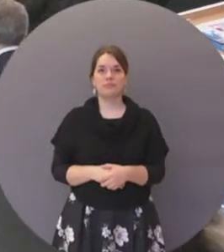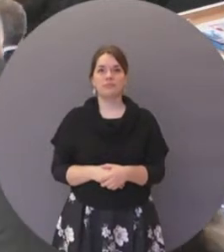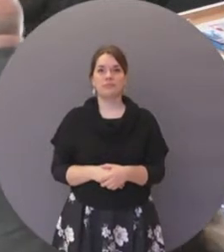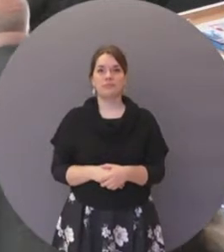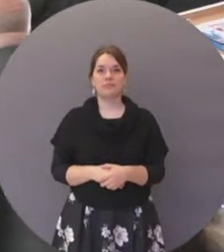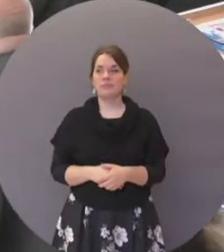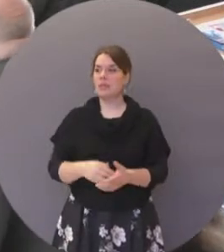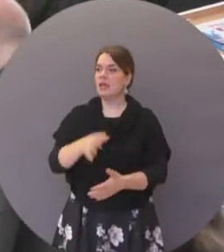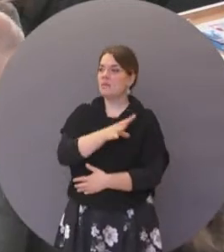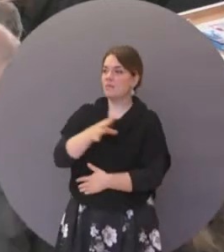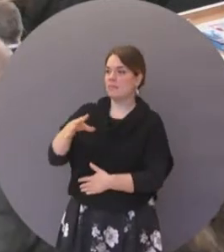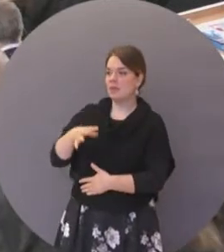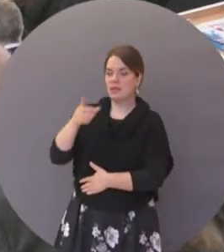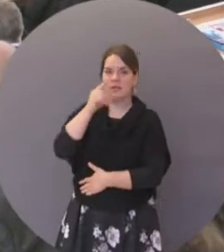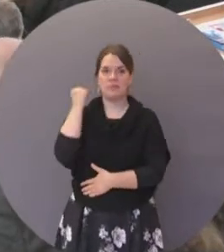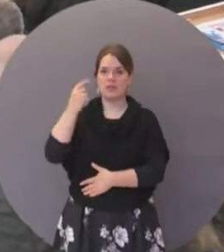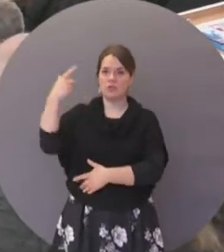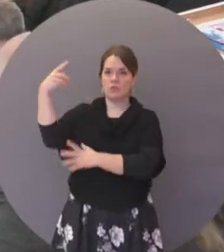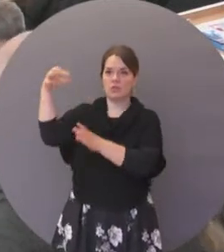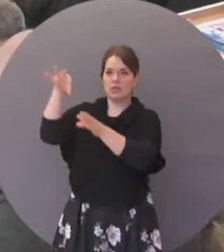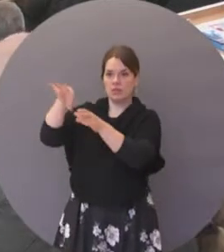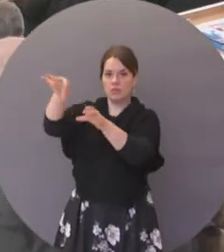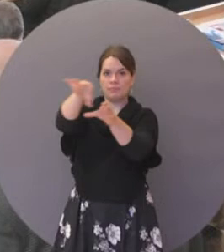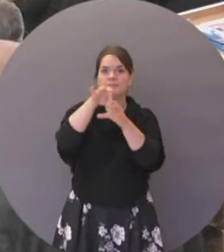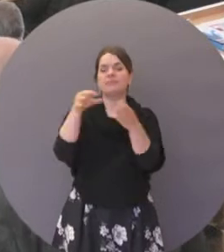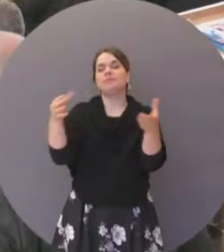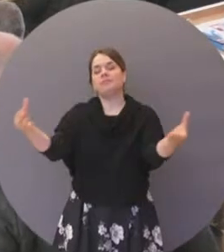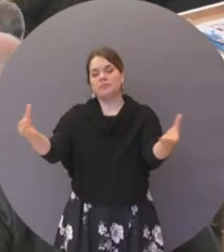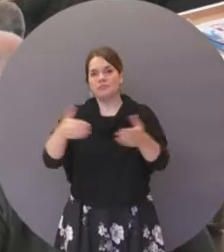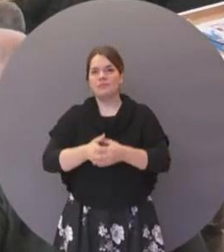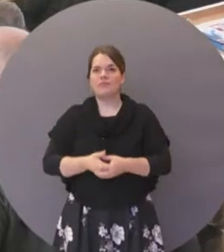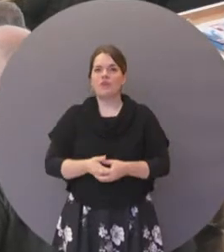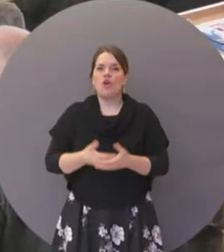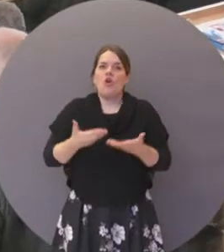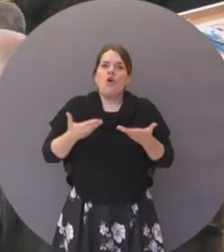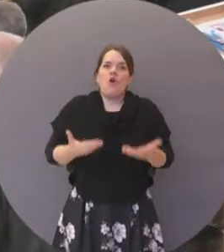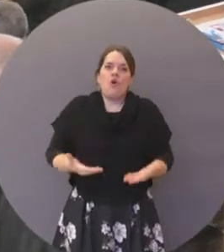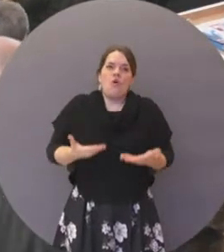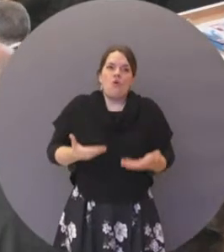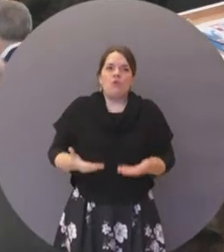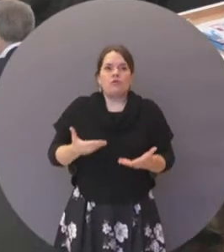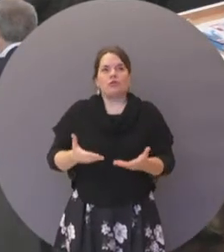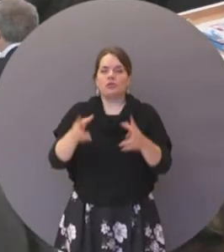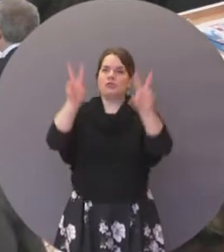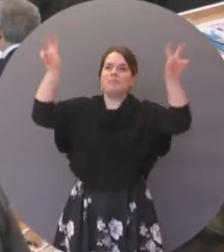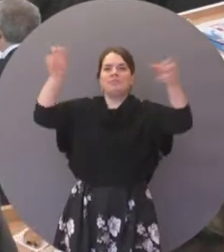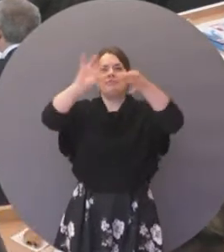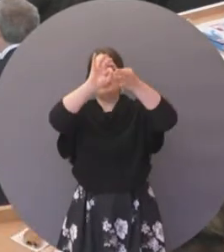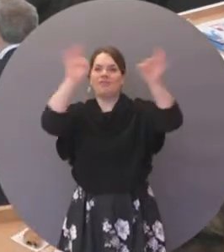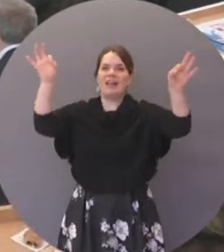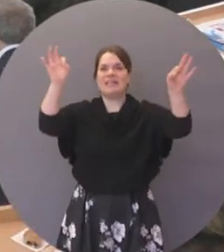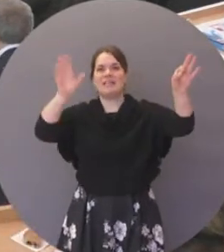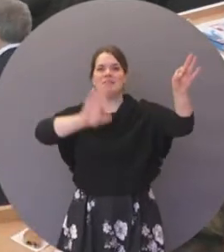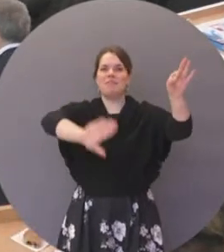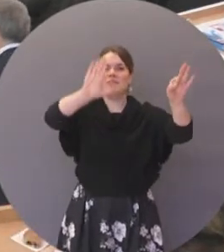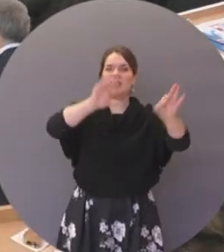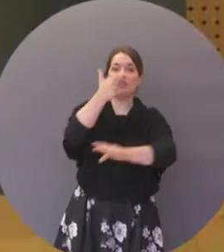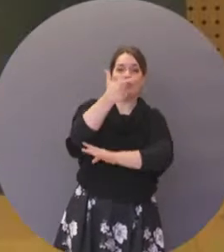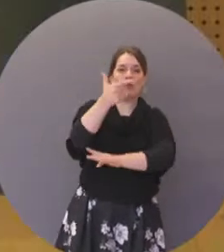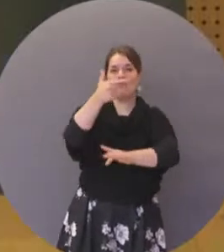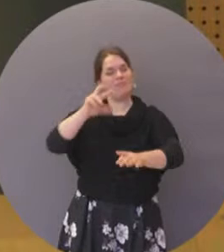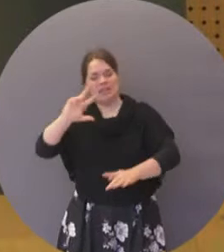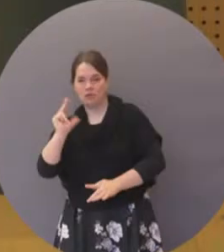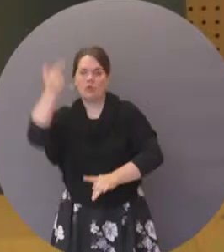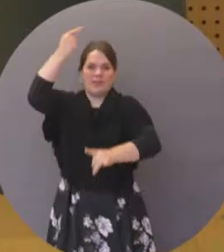mesdames Messieurs les élus je ne vais pas aujourd'hui rompre l'adage jamais 203 puisque c'est la troisième fois que je me présente à vous